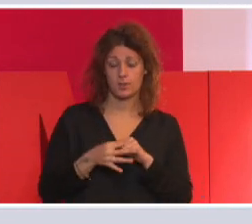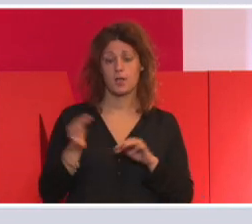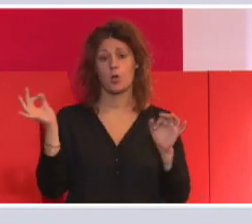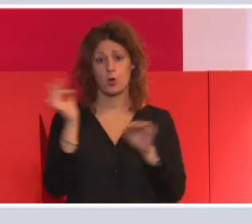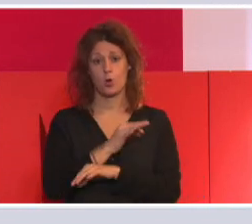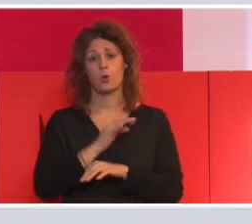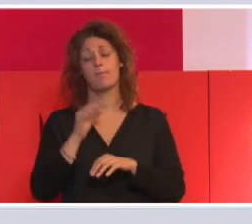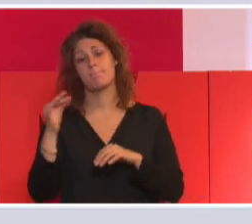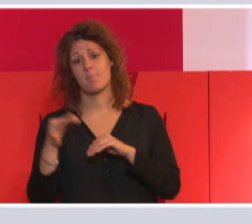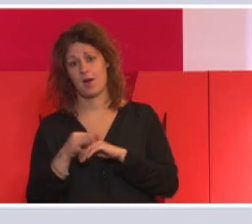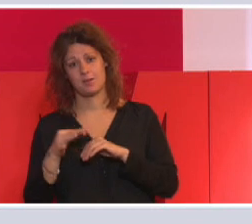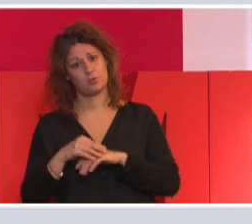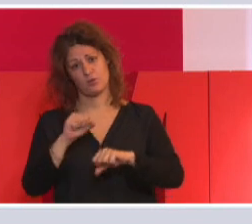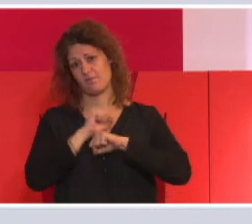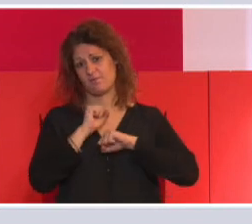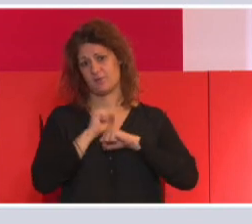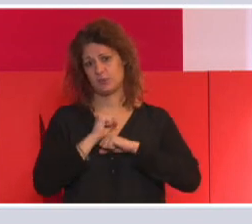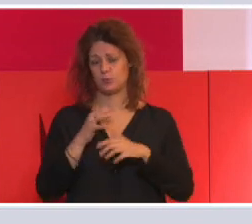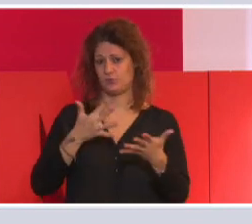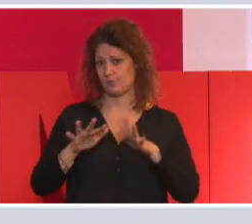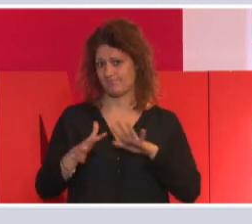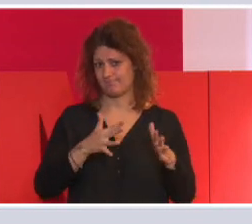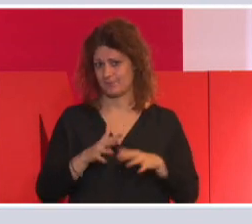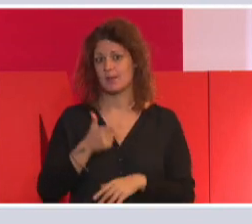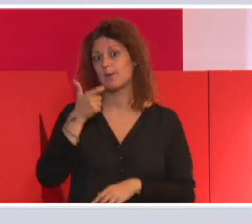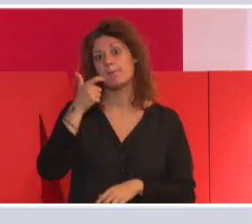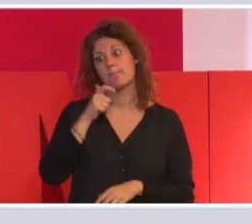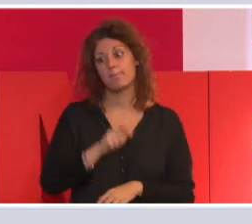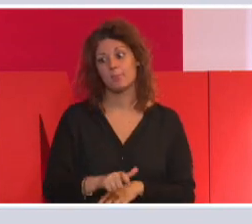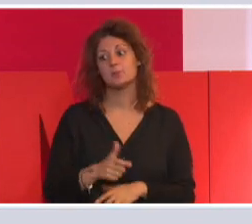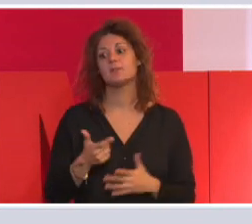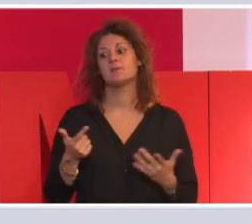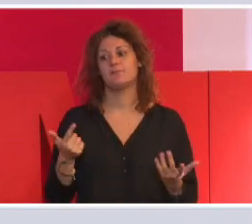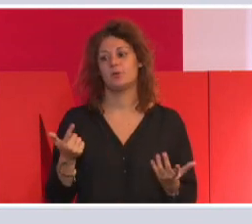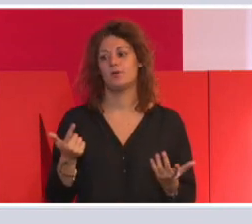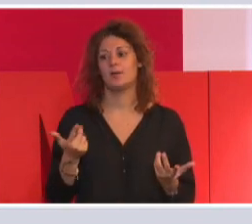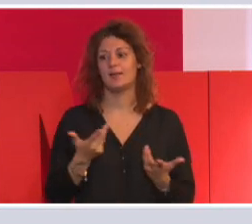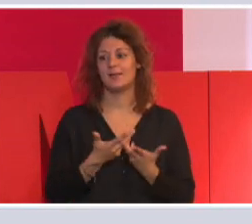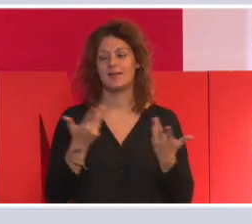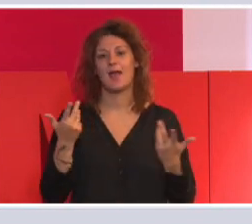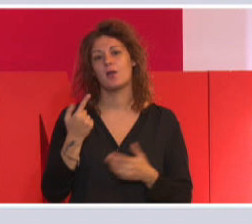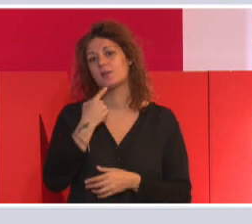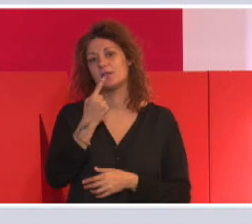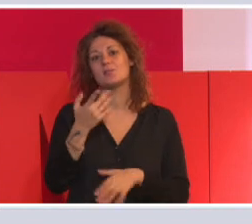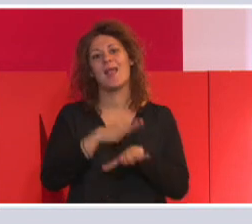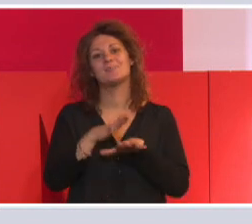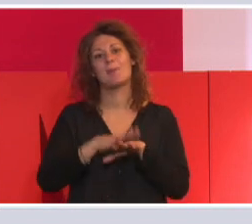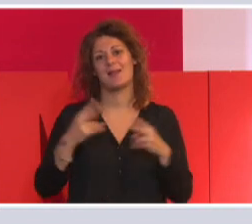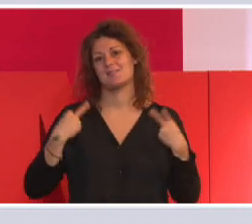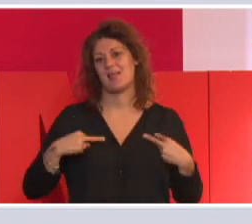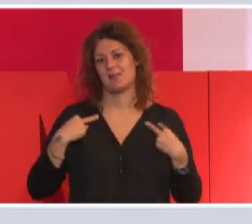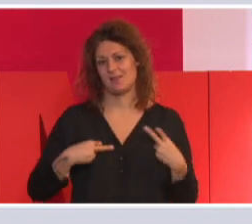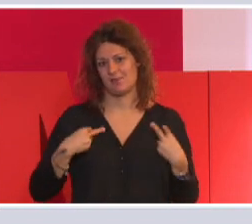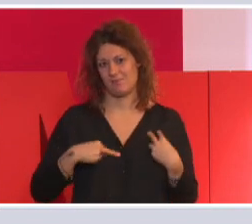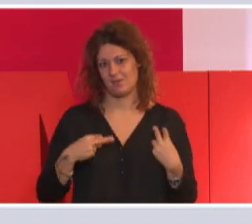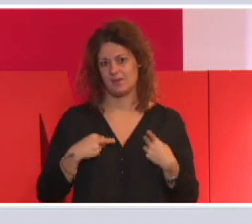positivo non è dato per scontato ho dato sempre nello stesso modo le esperienze di vita milano